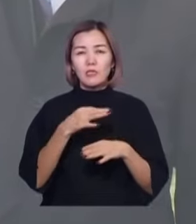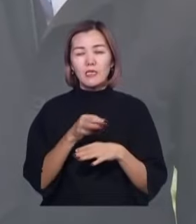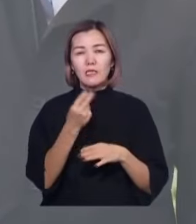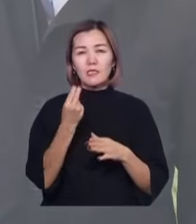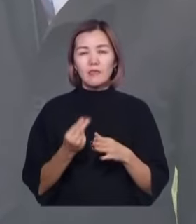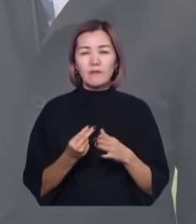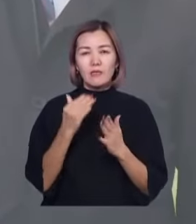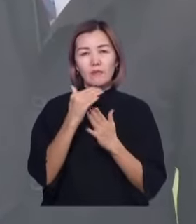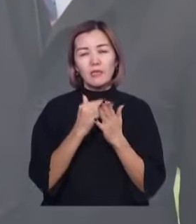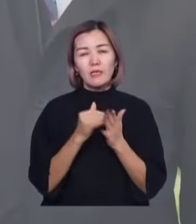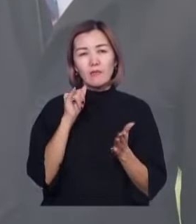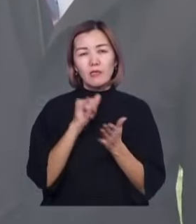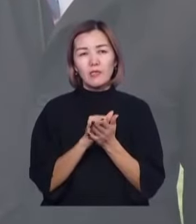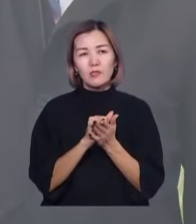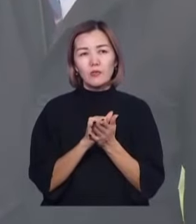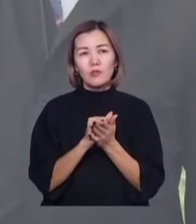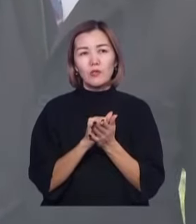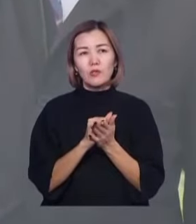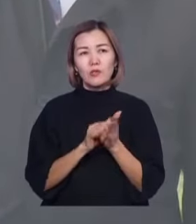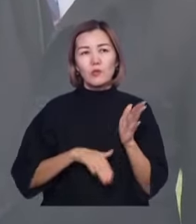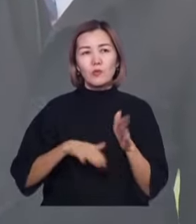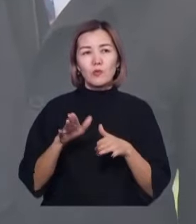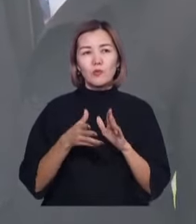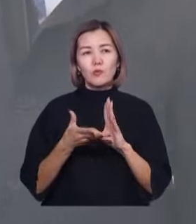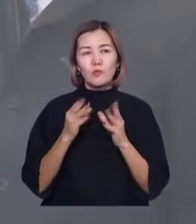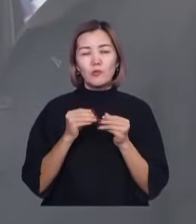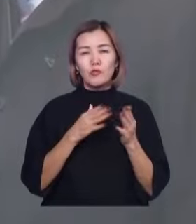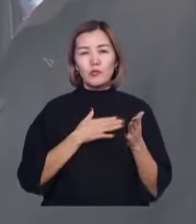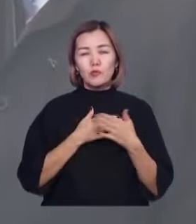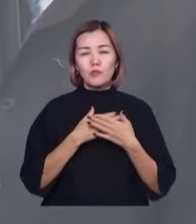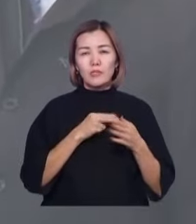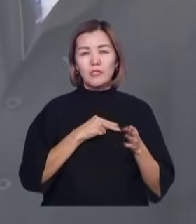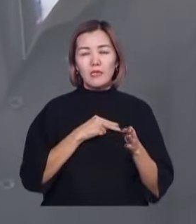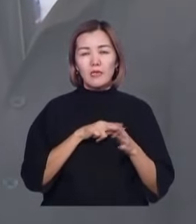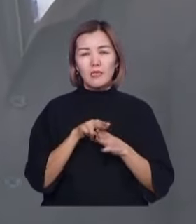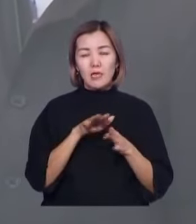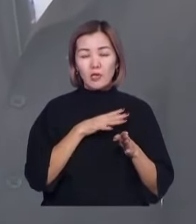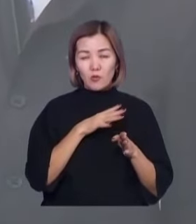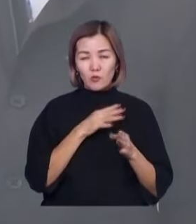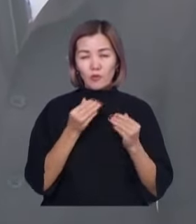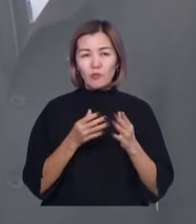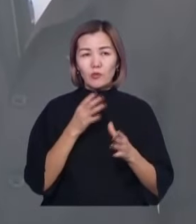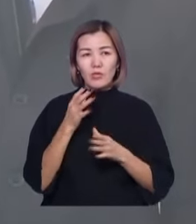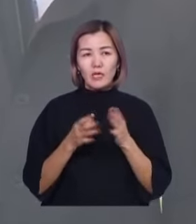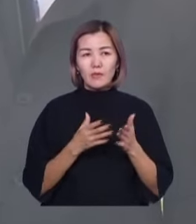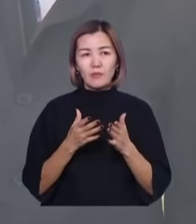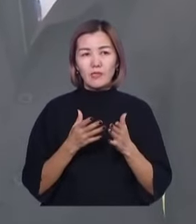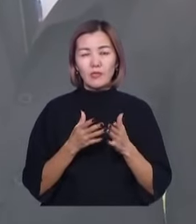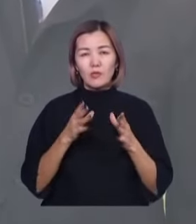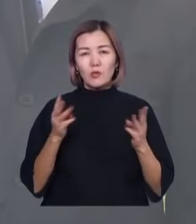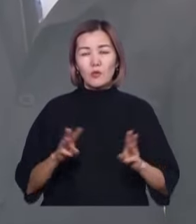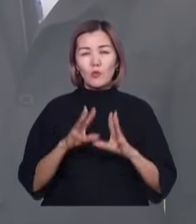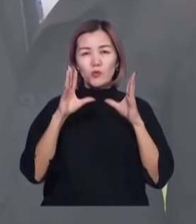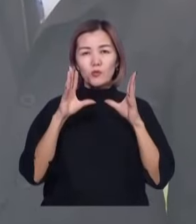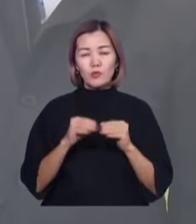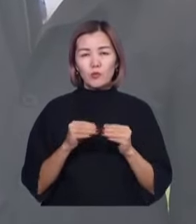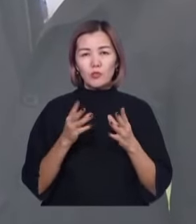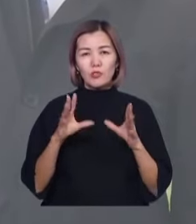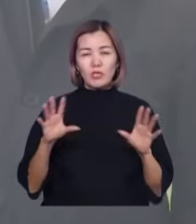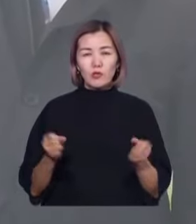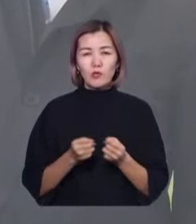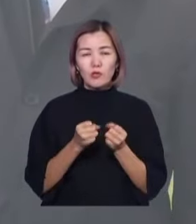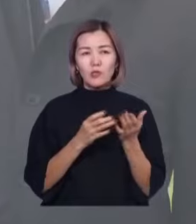және кадрлық әлеуетті арттыру бағытында белсенді жұмыстар атқаруда. Қазіргі уақытта әлемдегі оқушылар өрт сөндіруші және